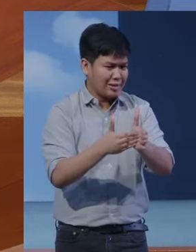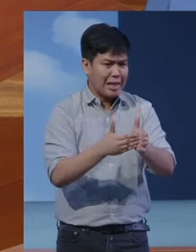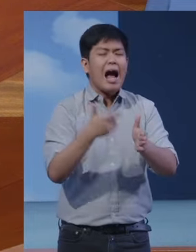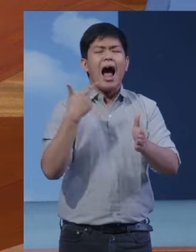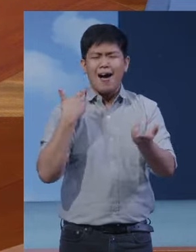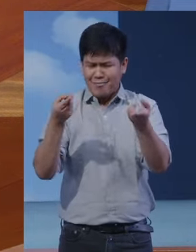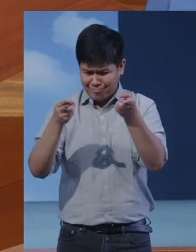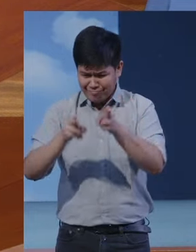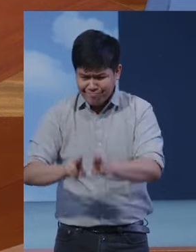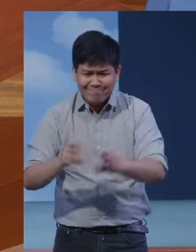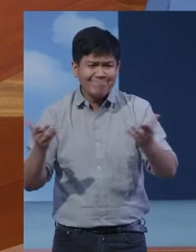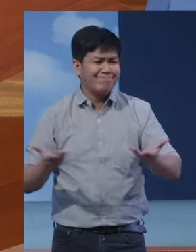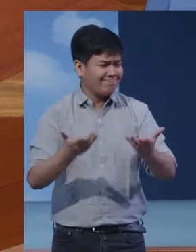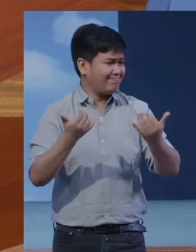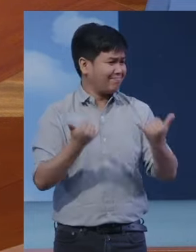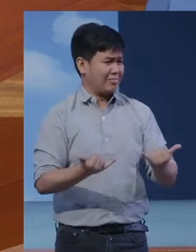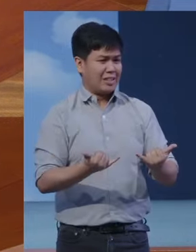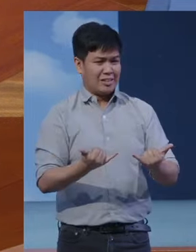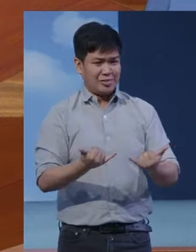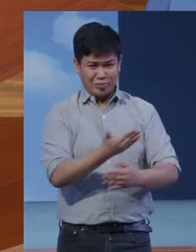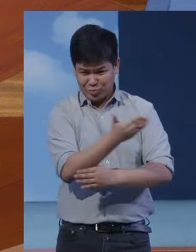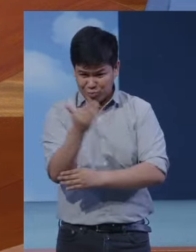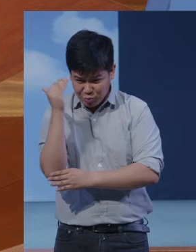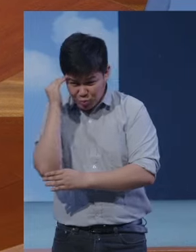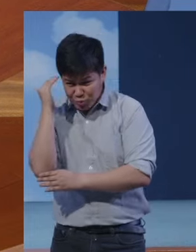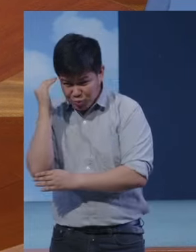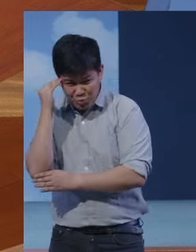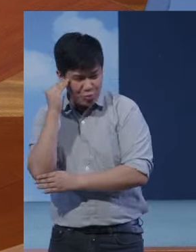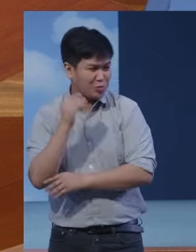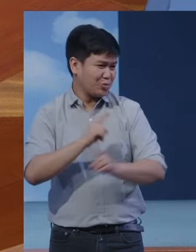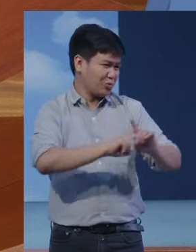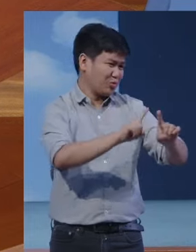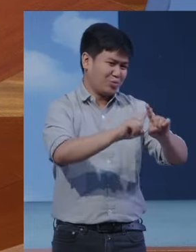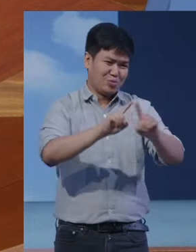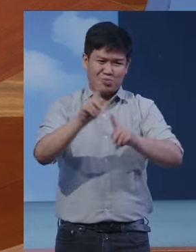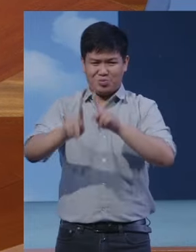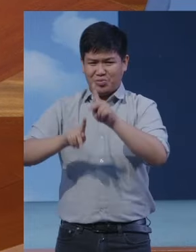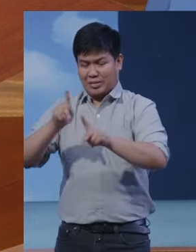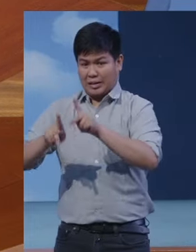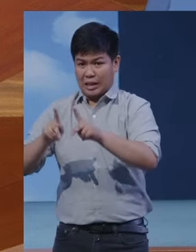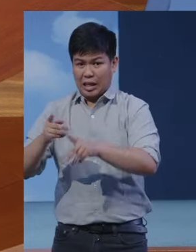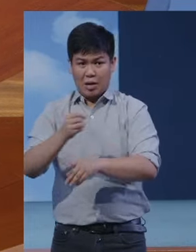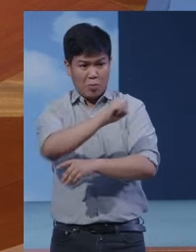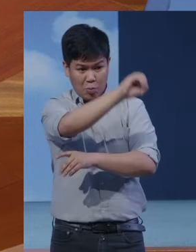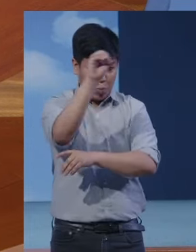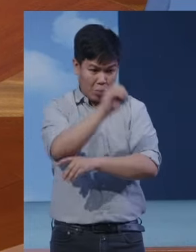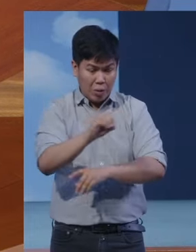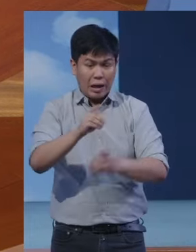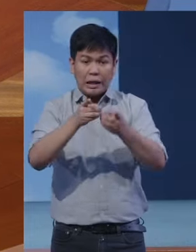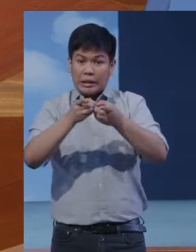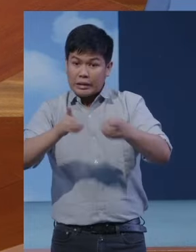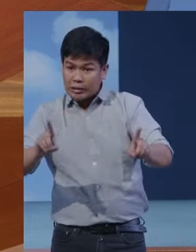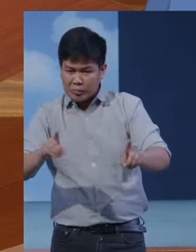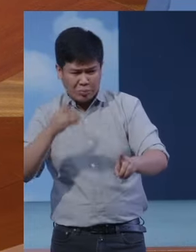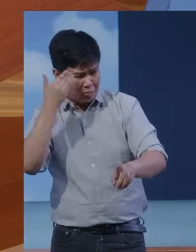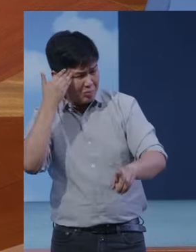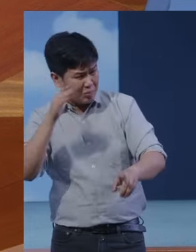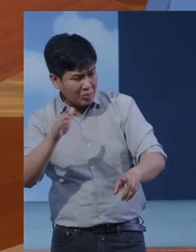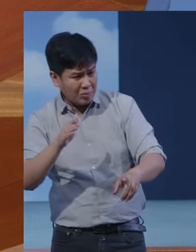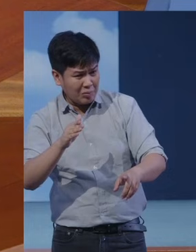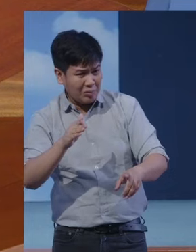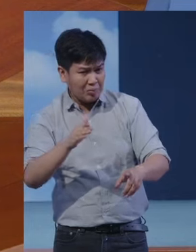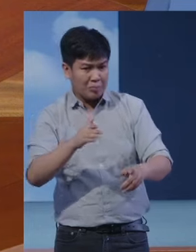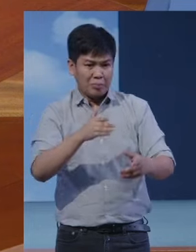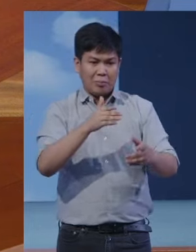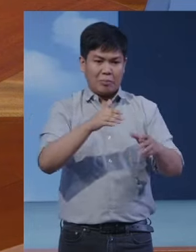ating kalagitnaan niwala kayo hindi kung ano ang percentage ng divorce or ng marital